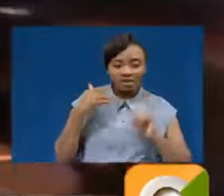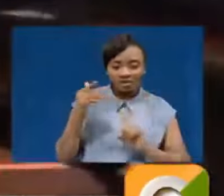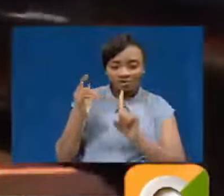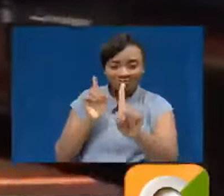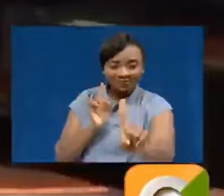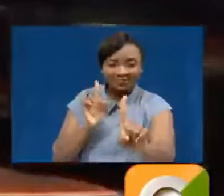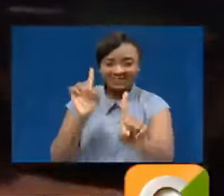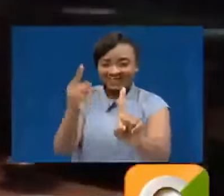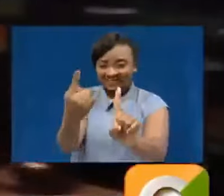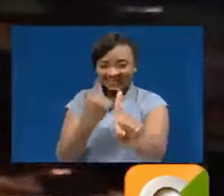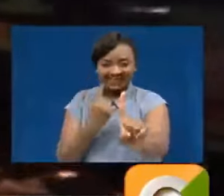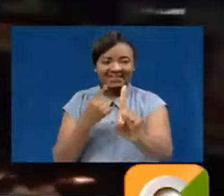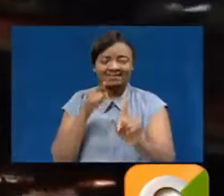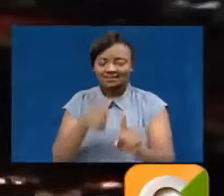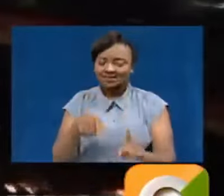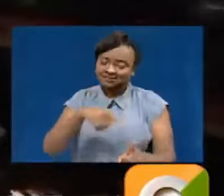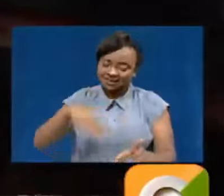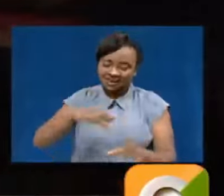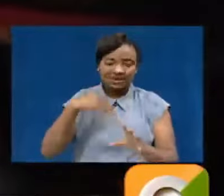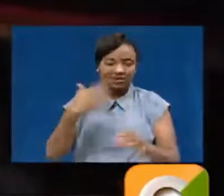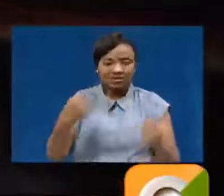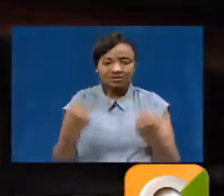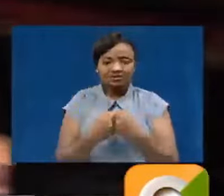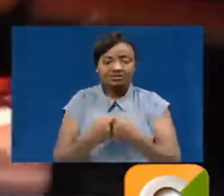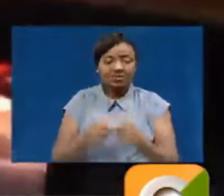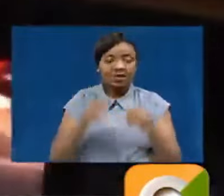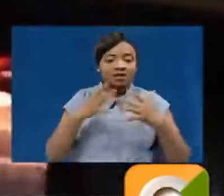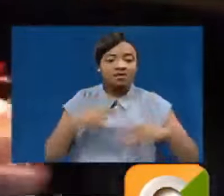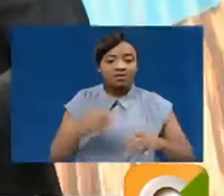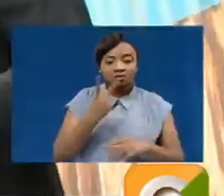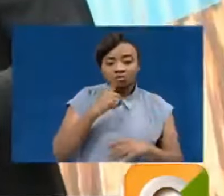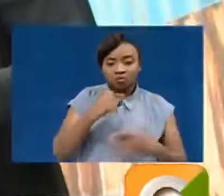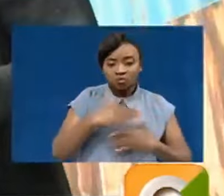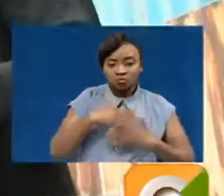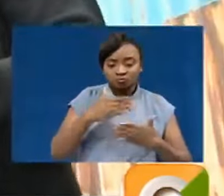Manusura wawili walipelekwa hospitali za Chogoria Mission na Chuka.